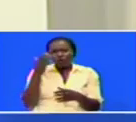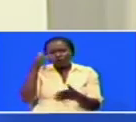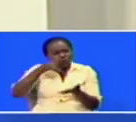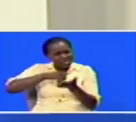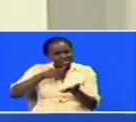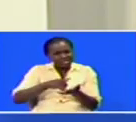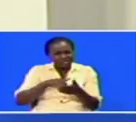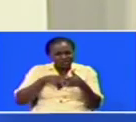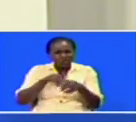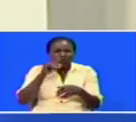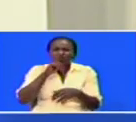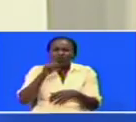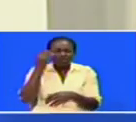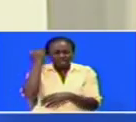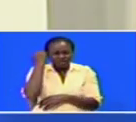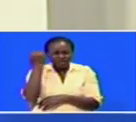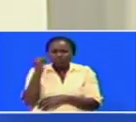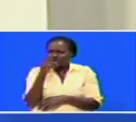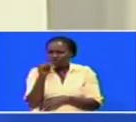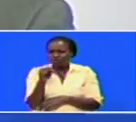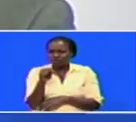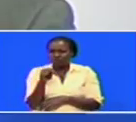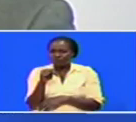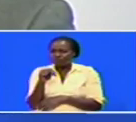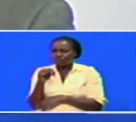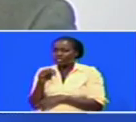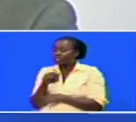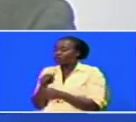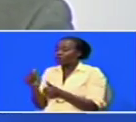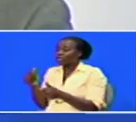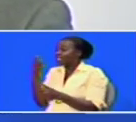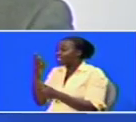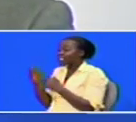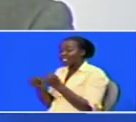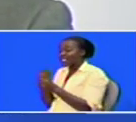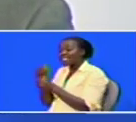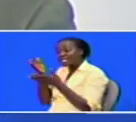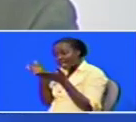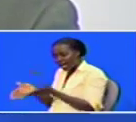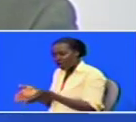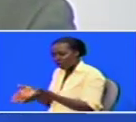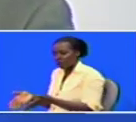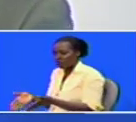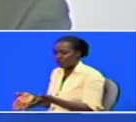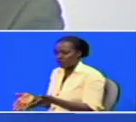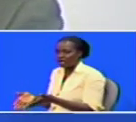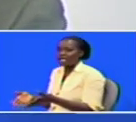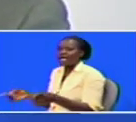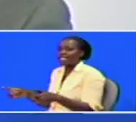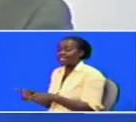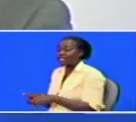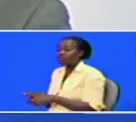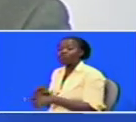hamtafuata hiyo court order? Mashirima, mwaka wa tatu saizi na pia sisi